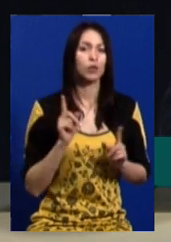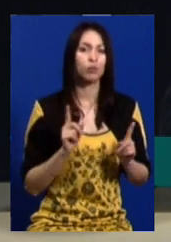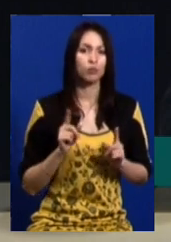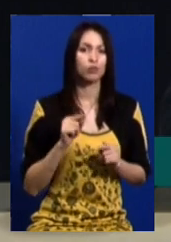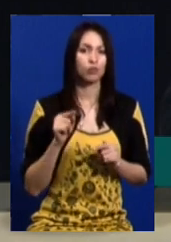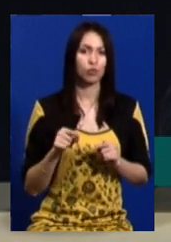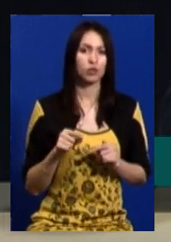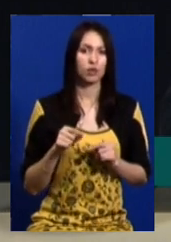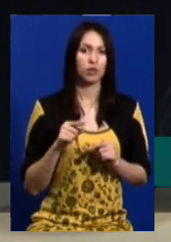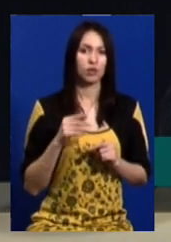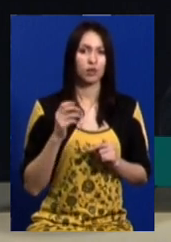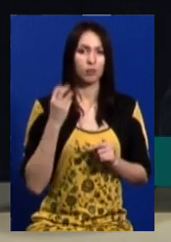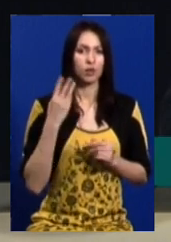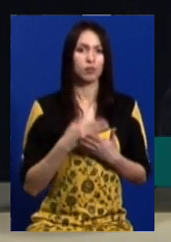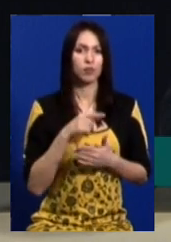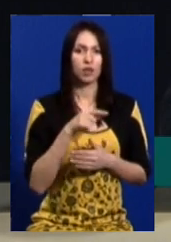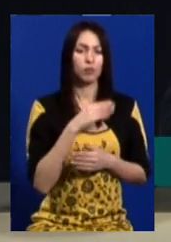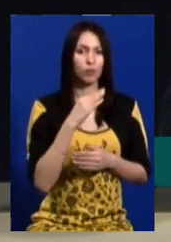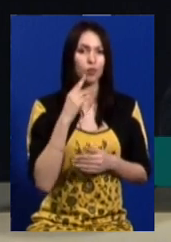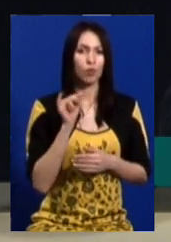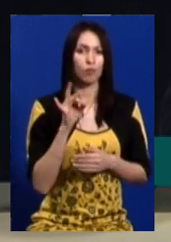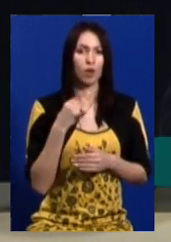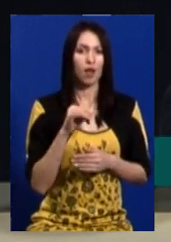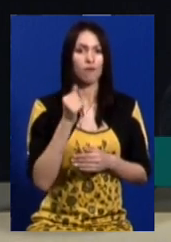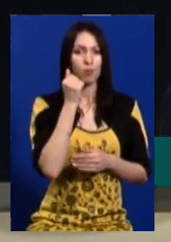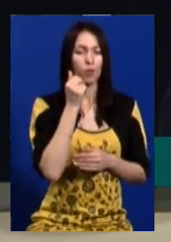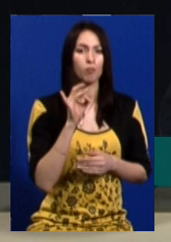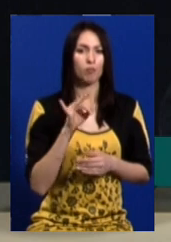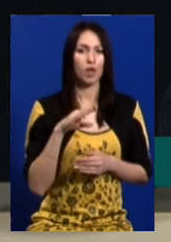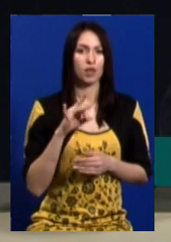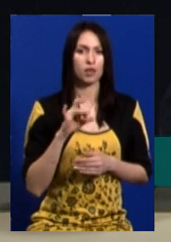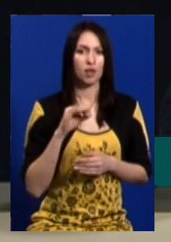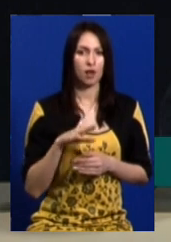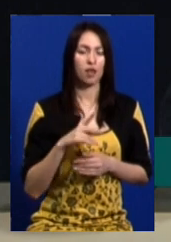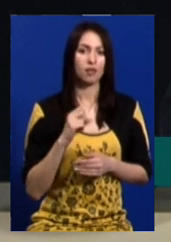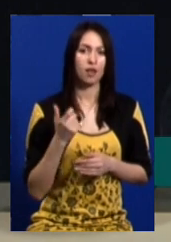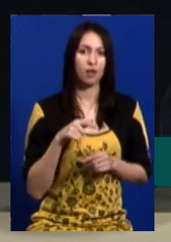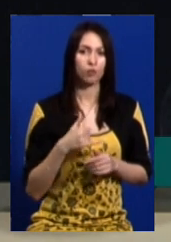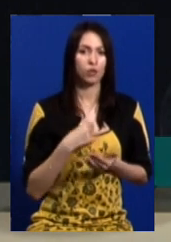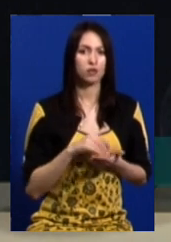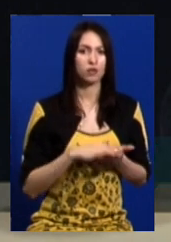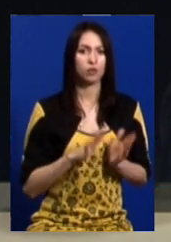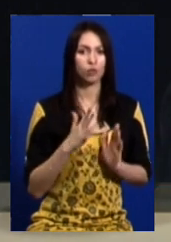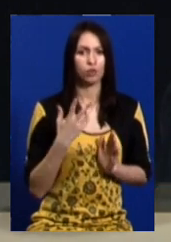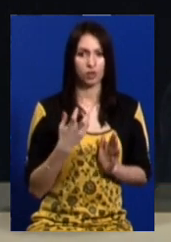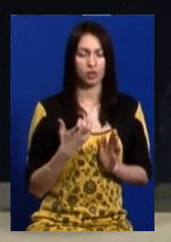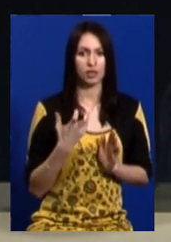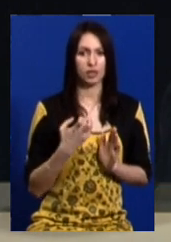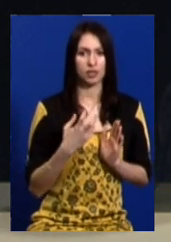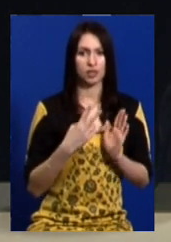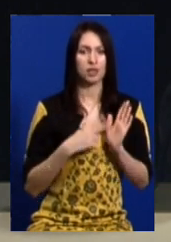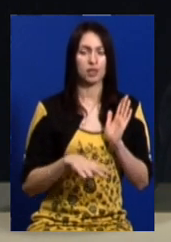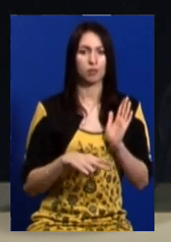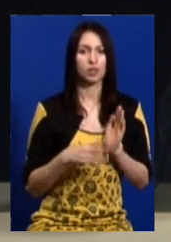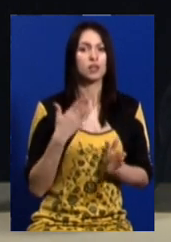наприклад, взяти Хмельницьку область, там 1000 парафій було Московського патріархату. У нас на Харківщині зареєстровано тільки 370. І